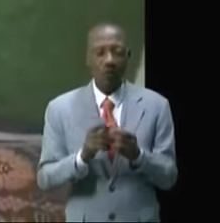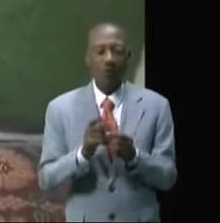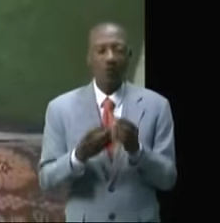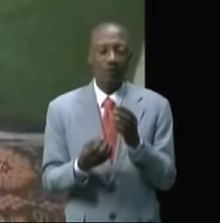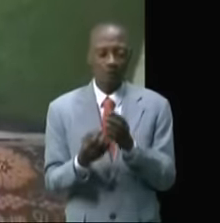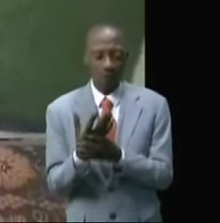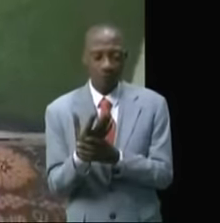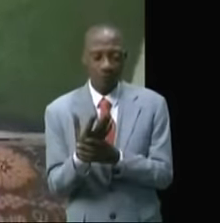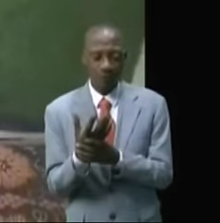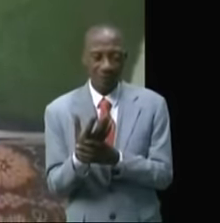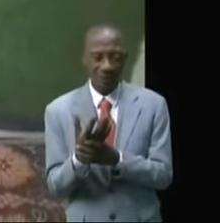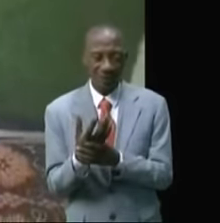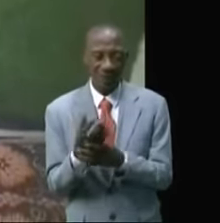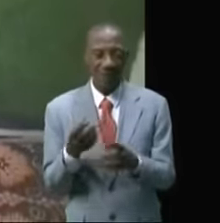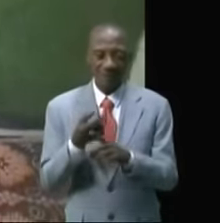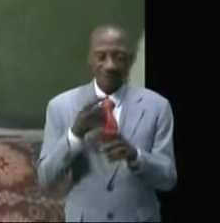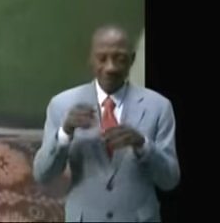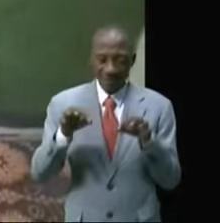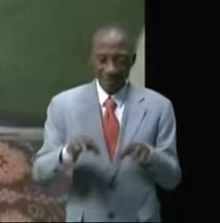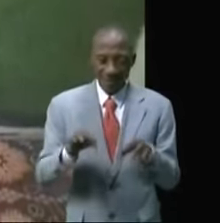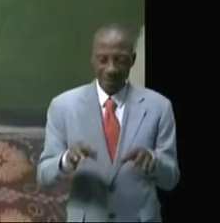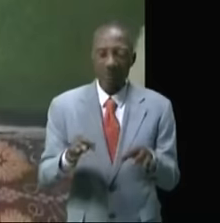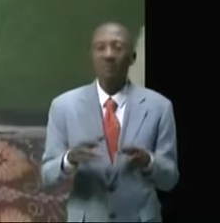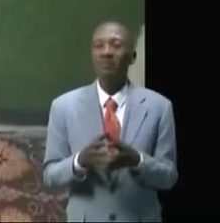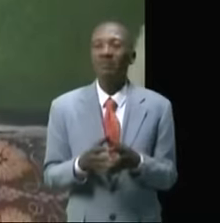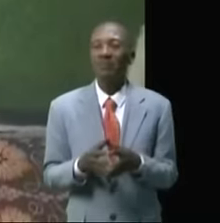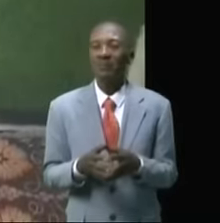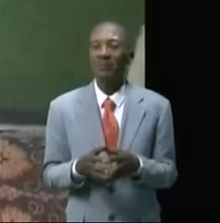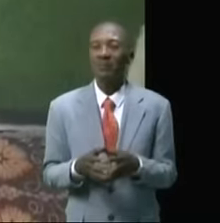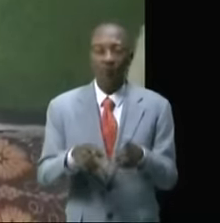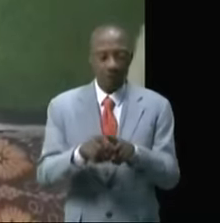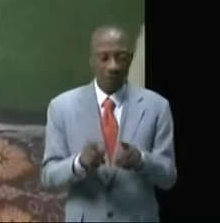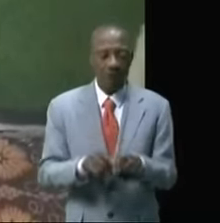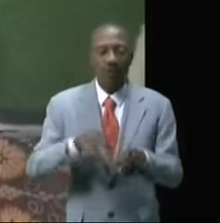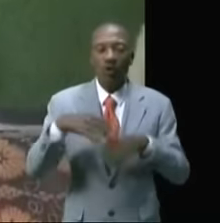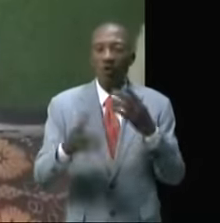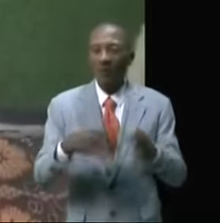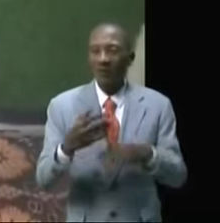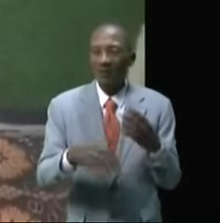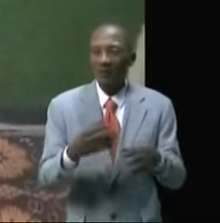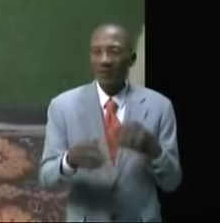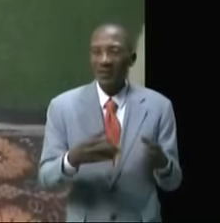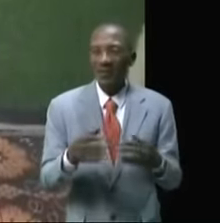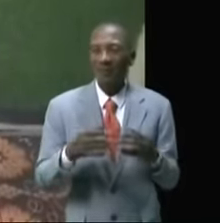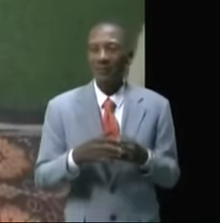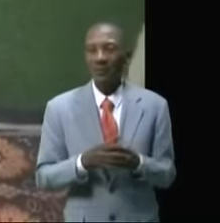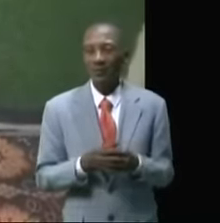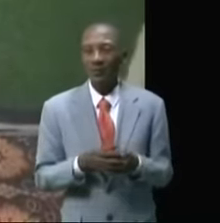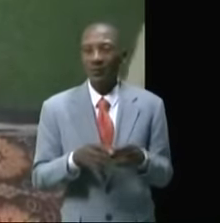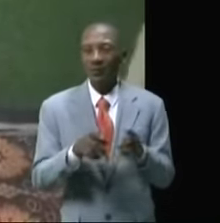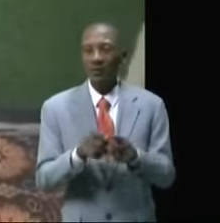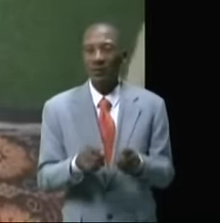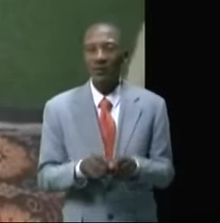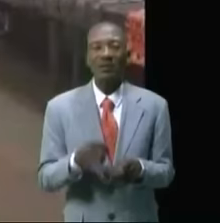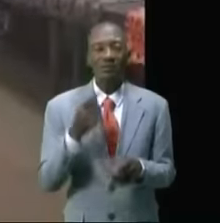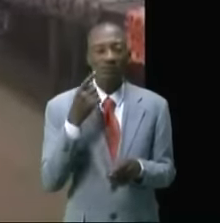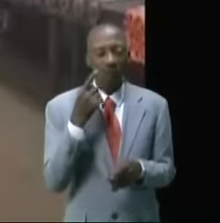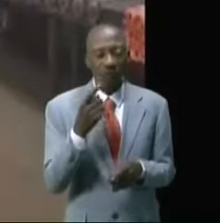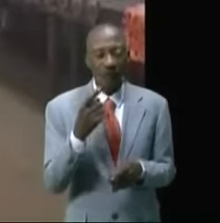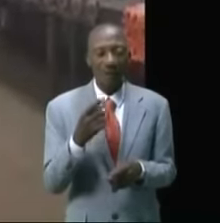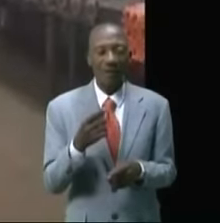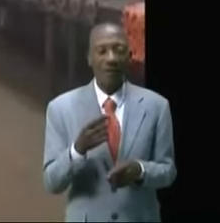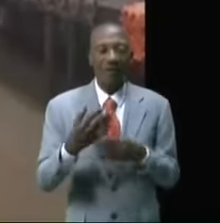faire décoller ces pays par l'agriculture. Déjà par la revanche du sol sur les sous-sols, c'est une vision extraordinaire du chef de l'État.